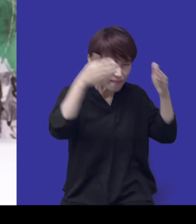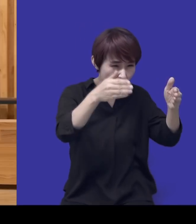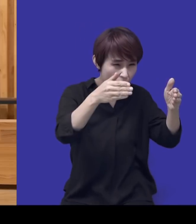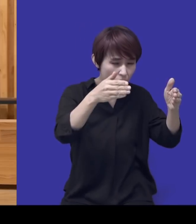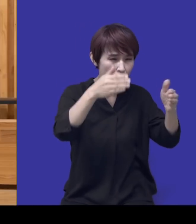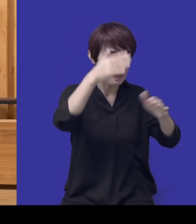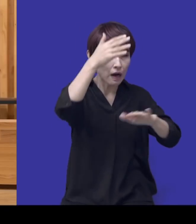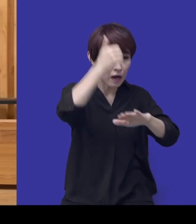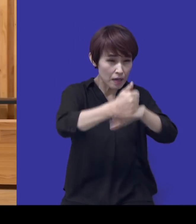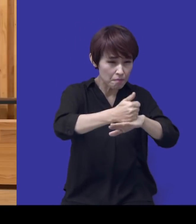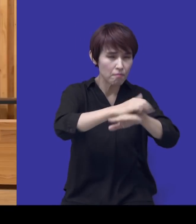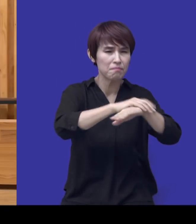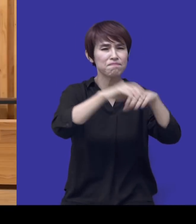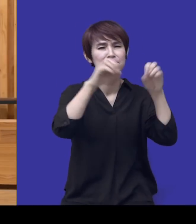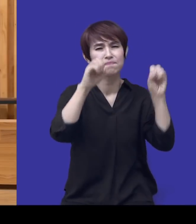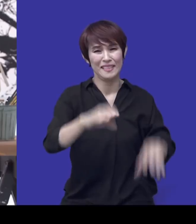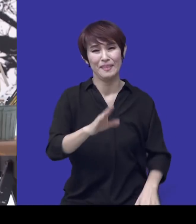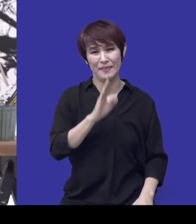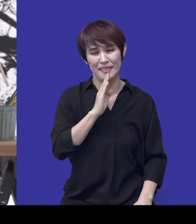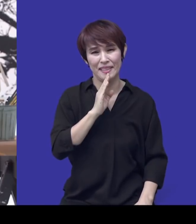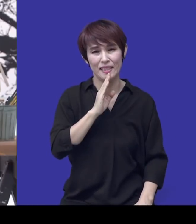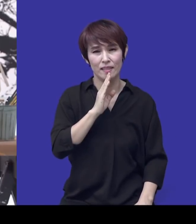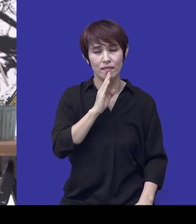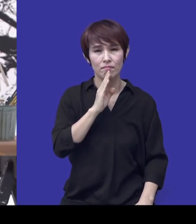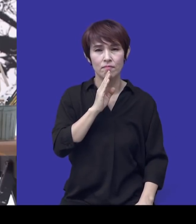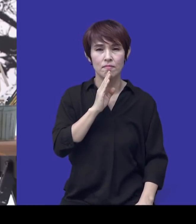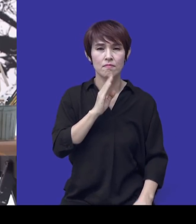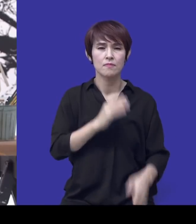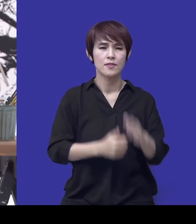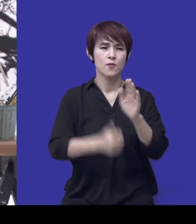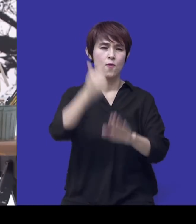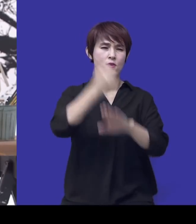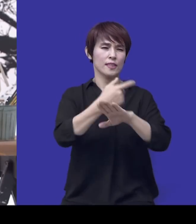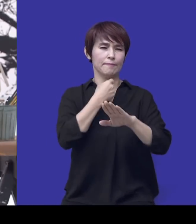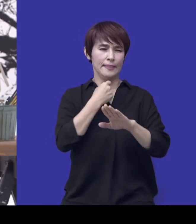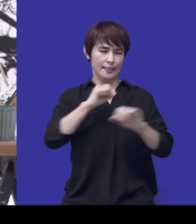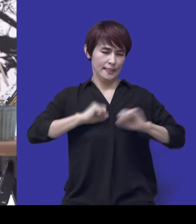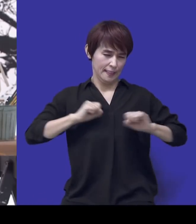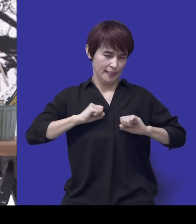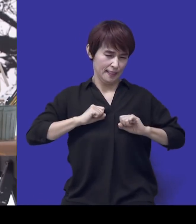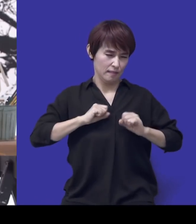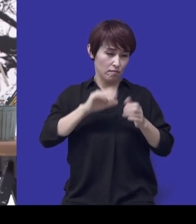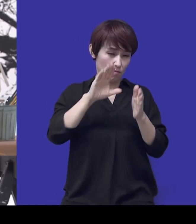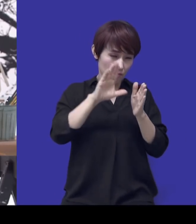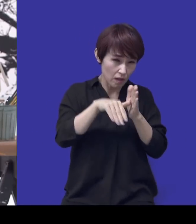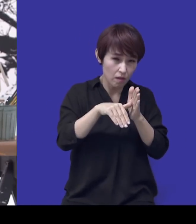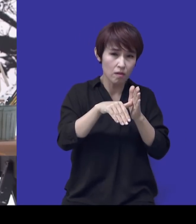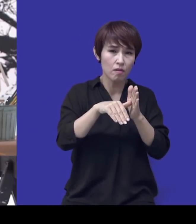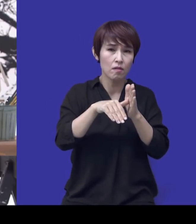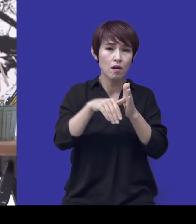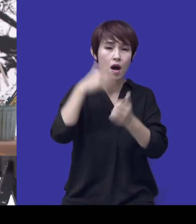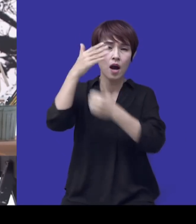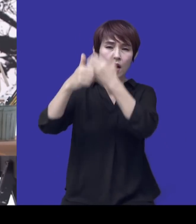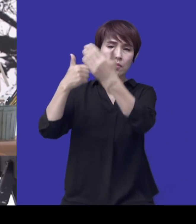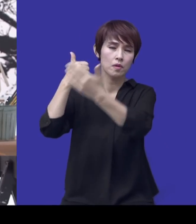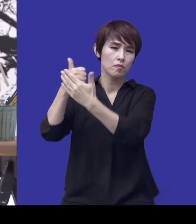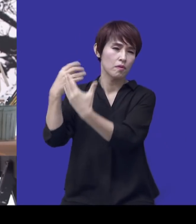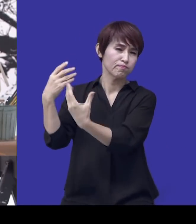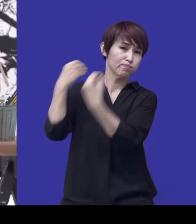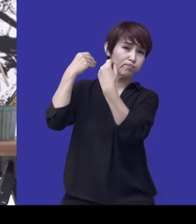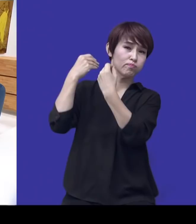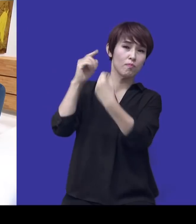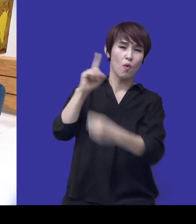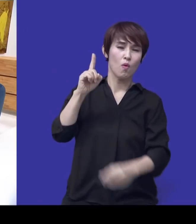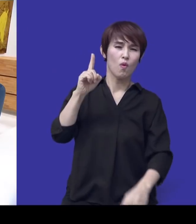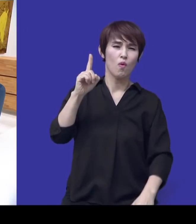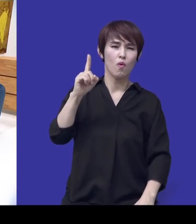외로움 뿐이라는 그럼요. 거, 그리고 그런 성공을 향해서 정말 달려가고 있을 때 하나님께서 브레이크로 잡아주시는 게 바로